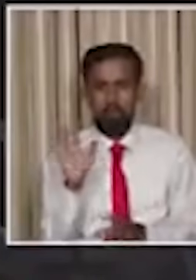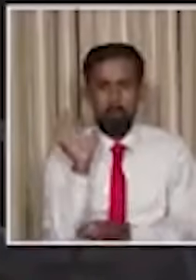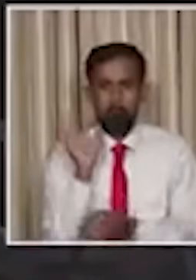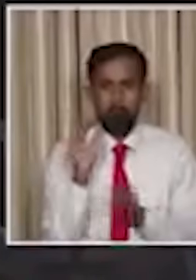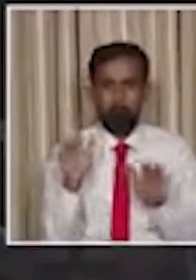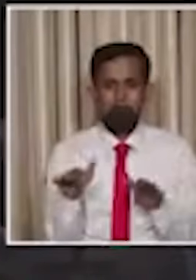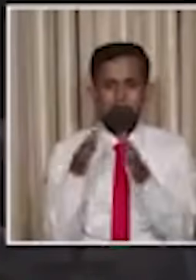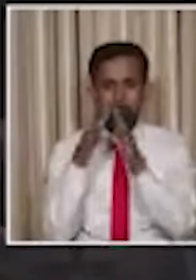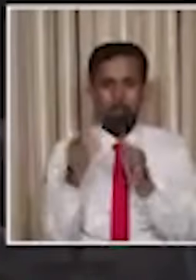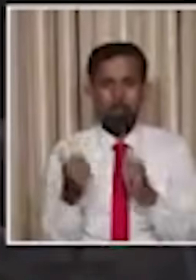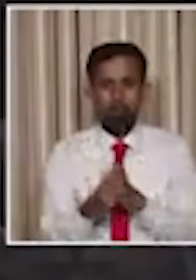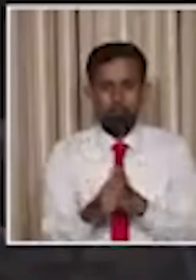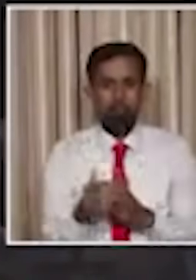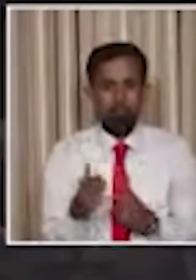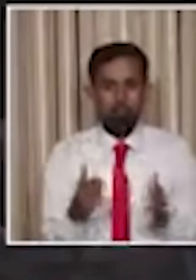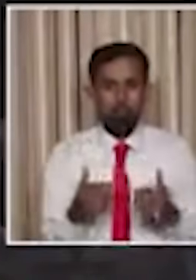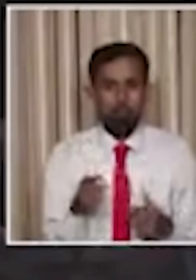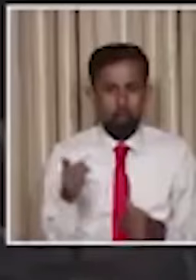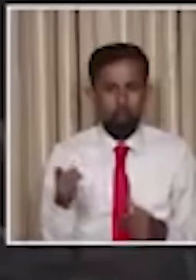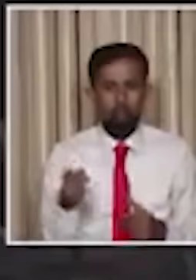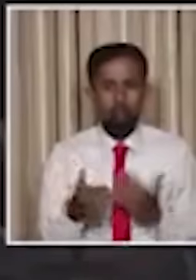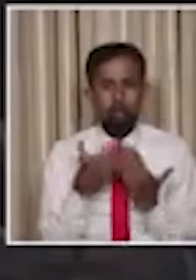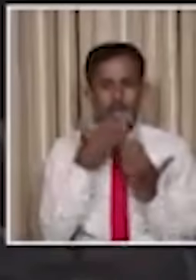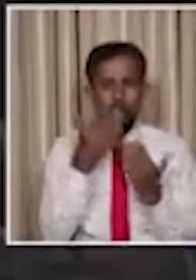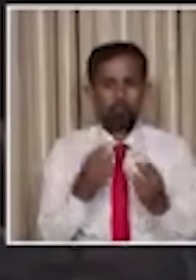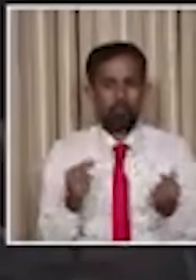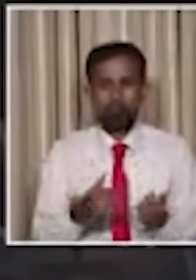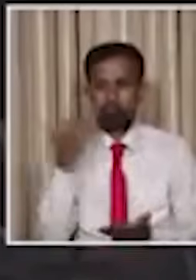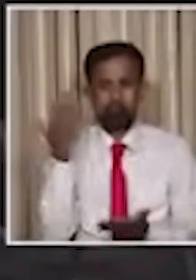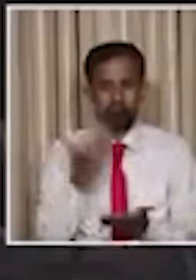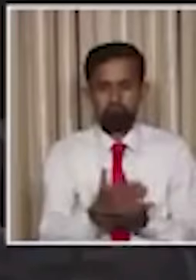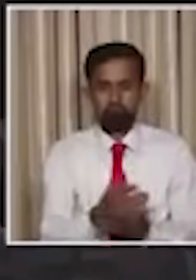விகாரை கட்டுமானம் உடனடியாக தடுத்து நிறுத்தப்பட வேண்டும் என்று